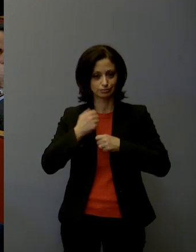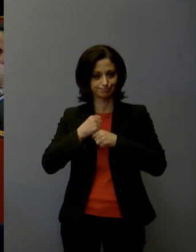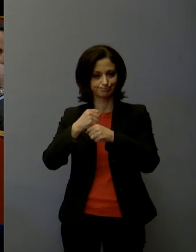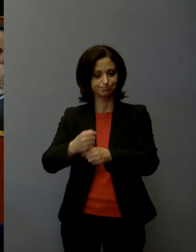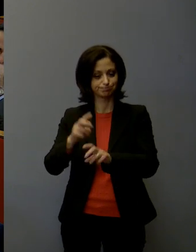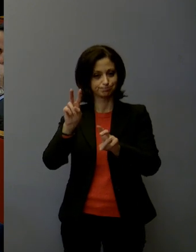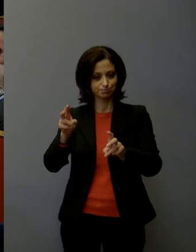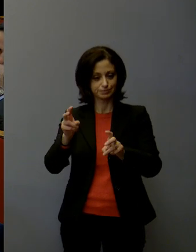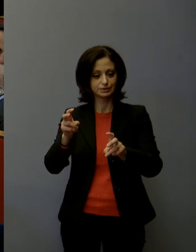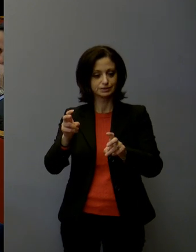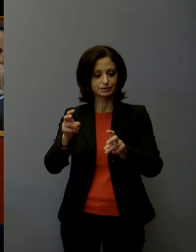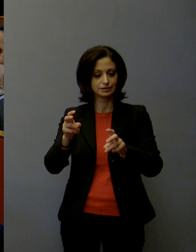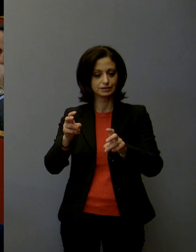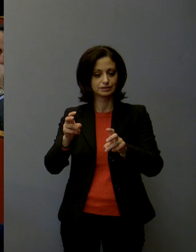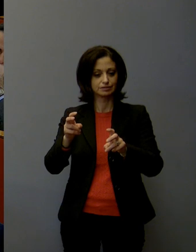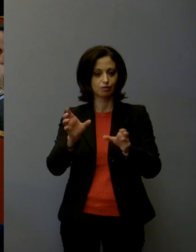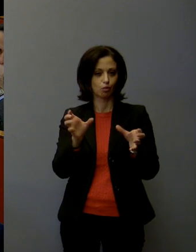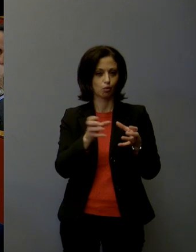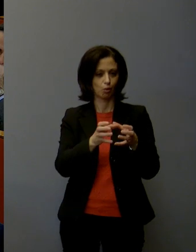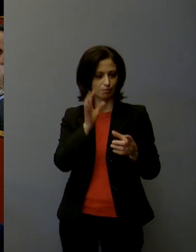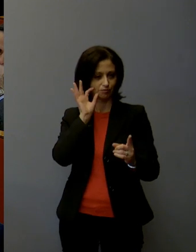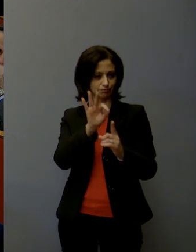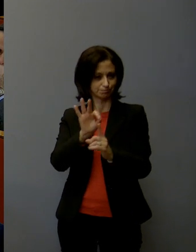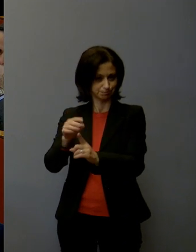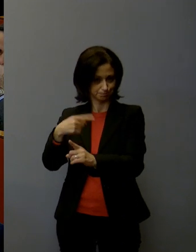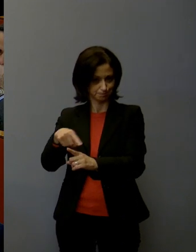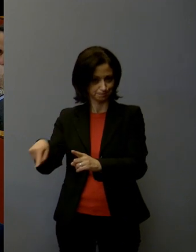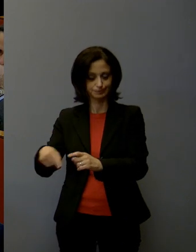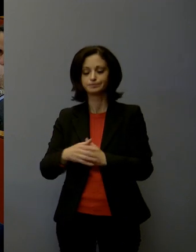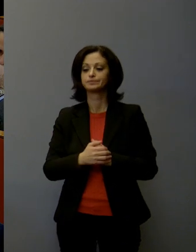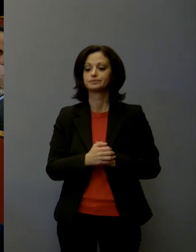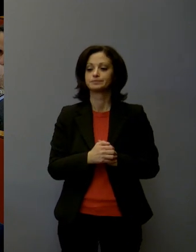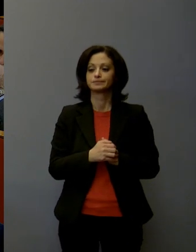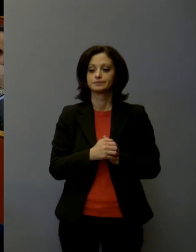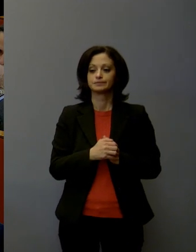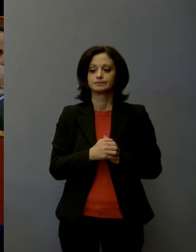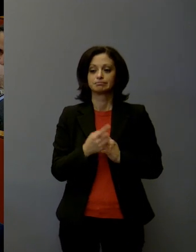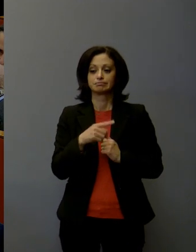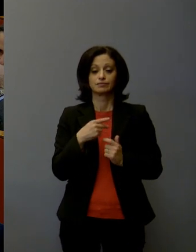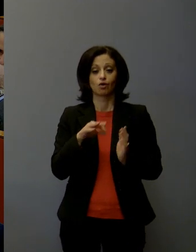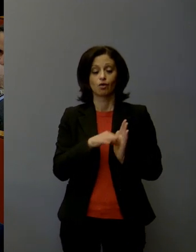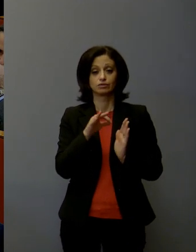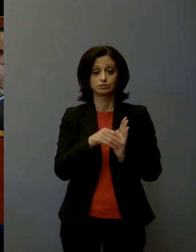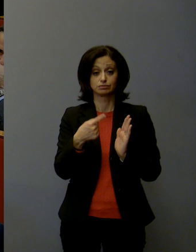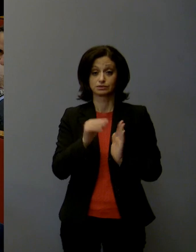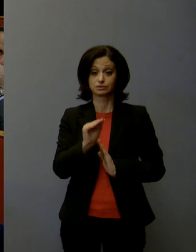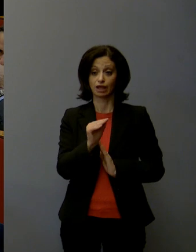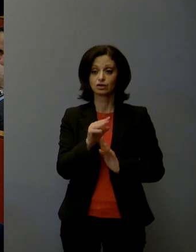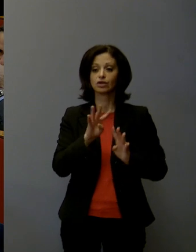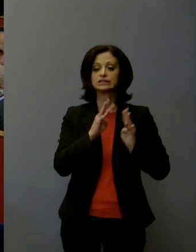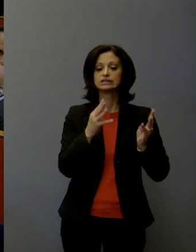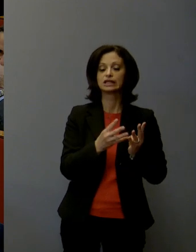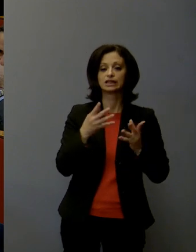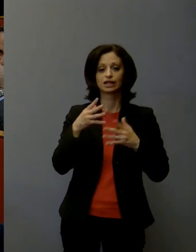questi diversi target Quindi quello che chiedo a con questo ordine del giorno che la giunta